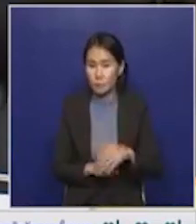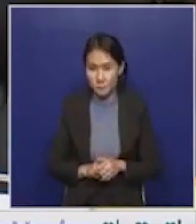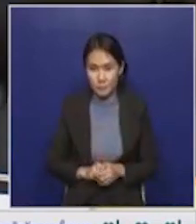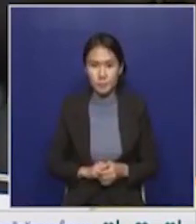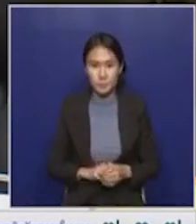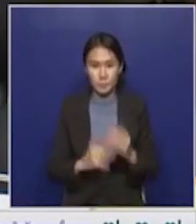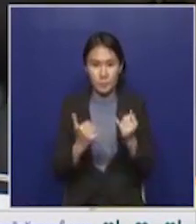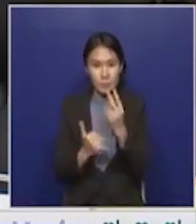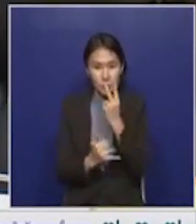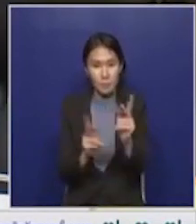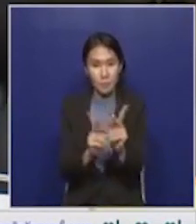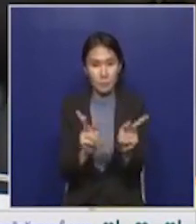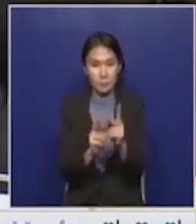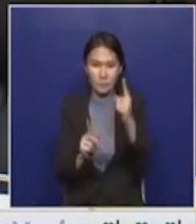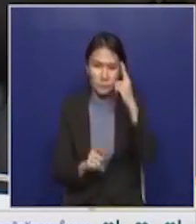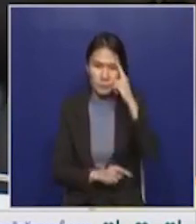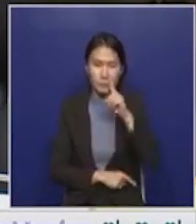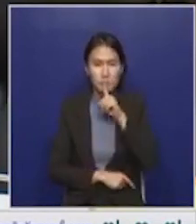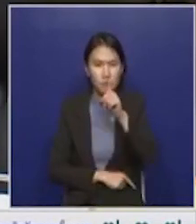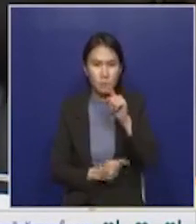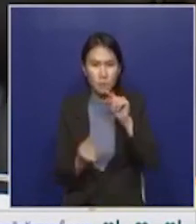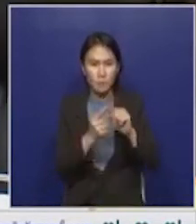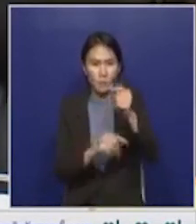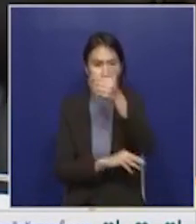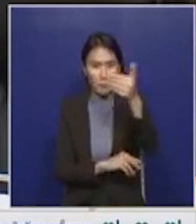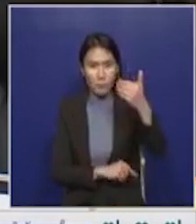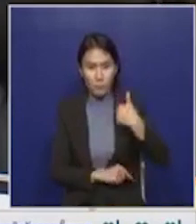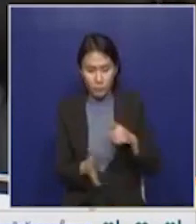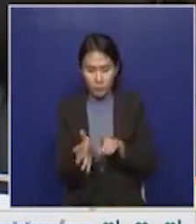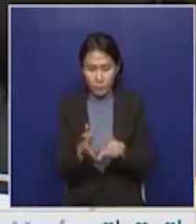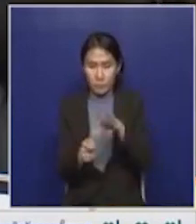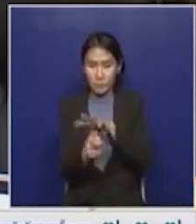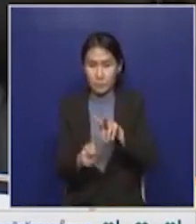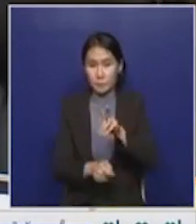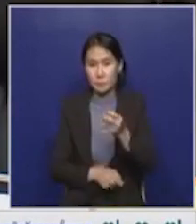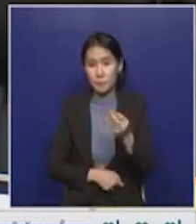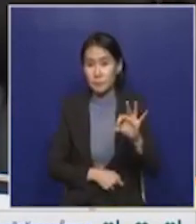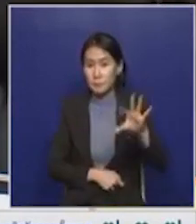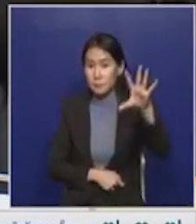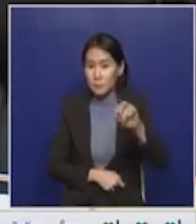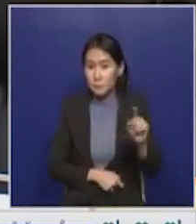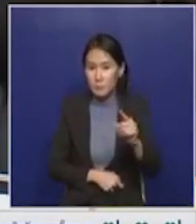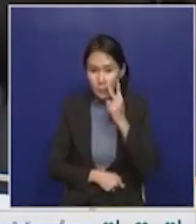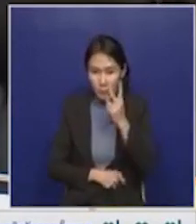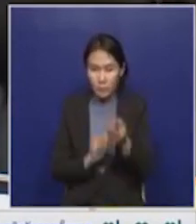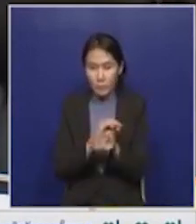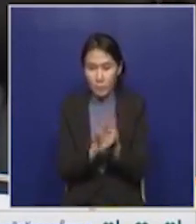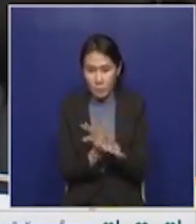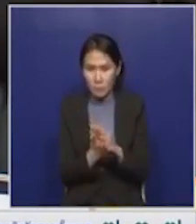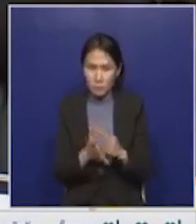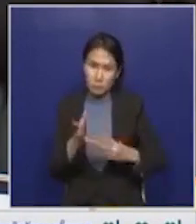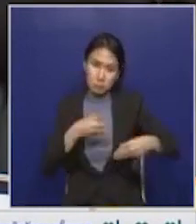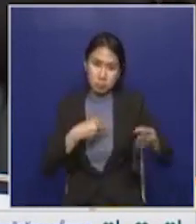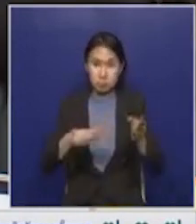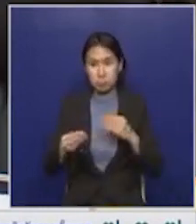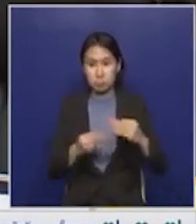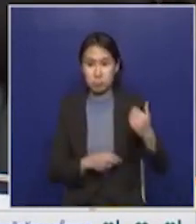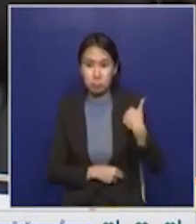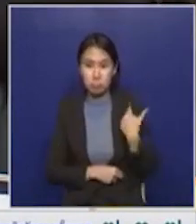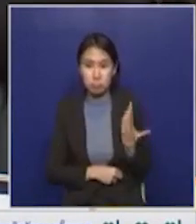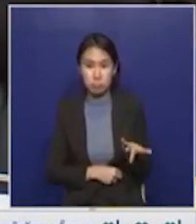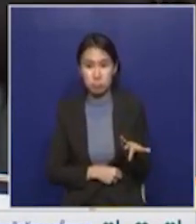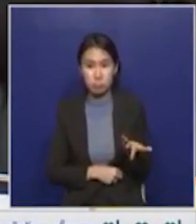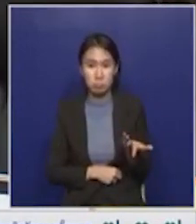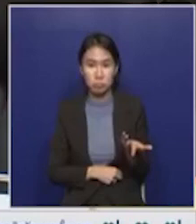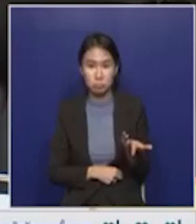กรรมการอยู่ในชาติมีอะไรที่จะสั่งชาติบ้าง cov 19เกิดขึ้นมามีการปรับตัวยืดหยุ่นหรือไม่